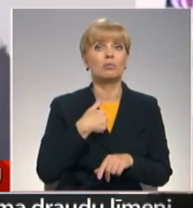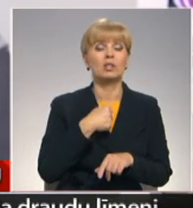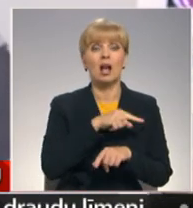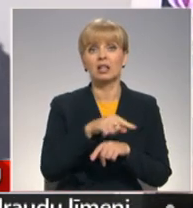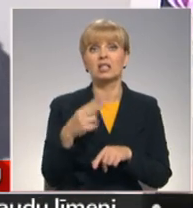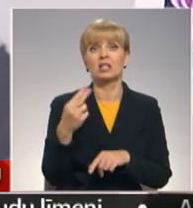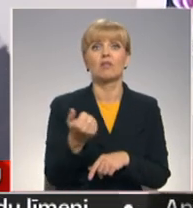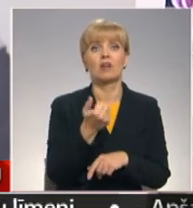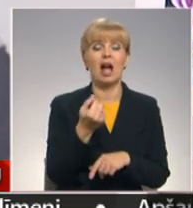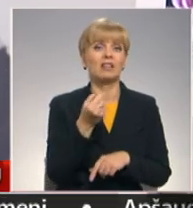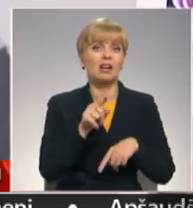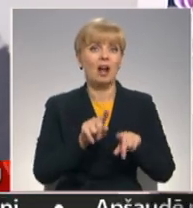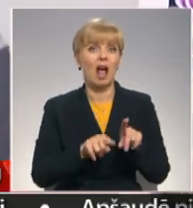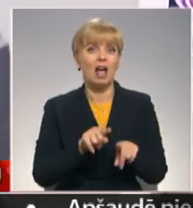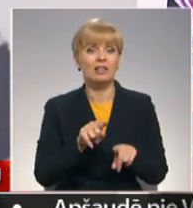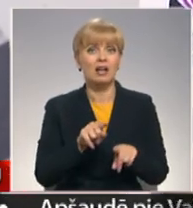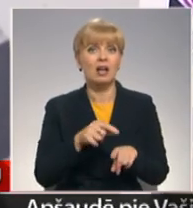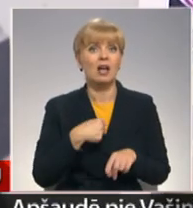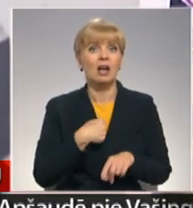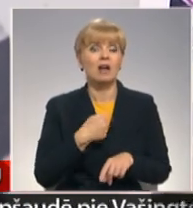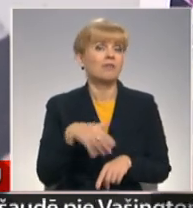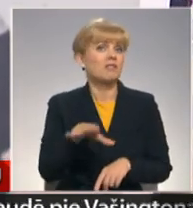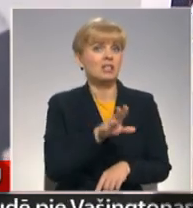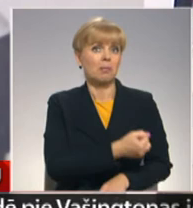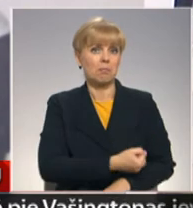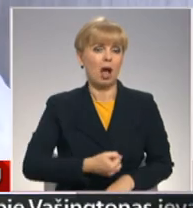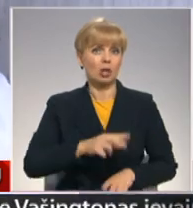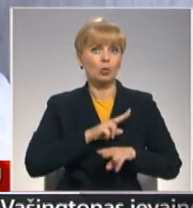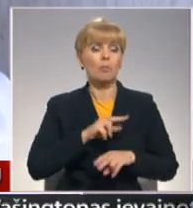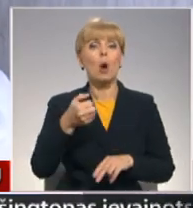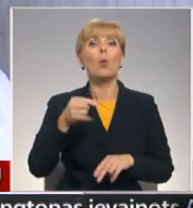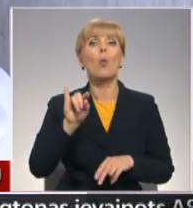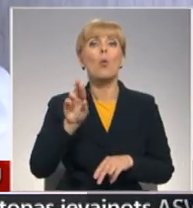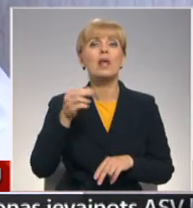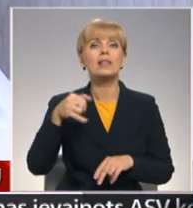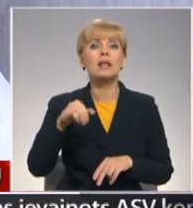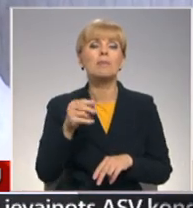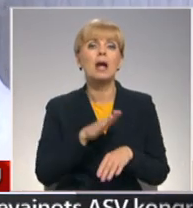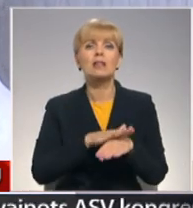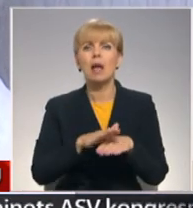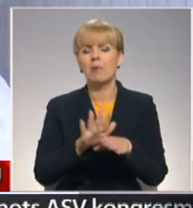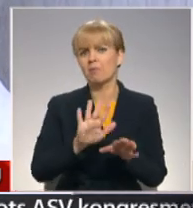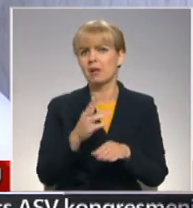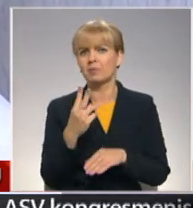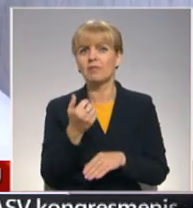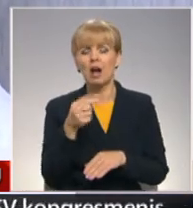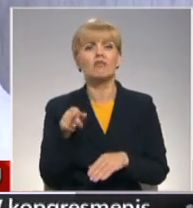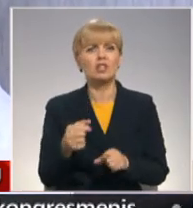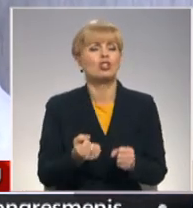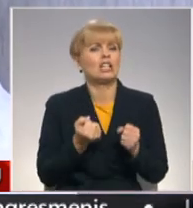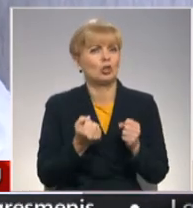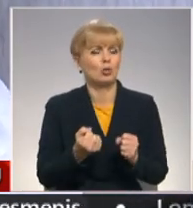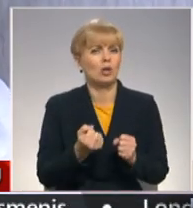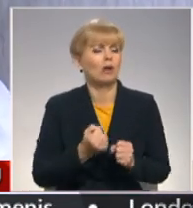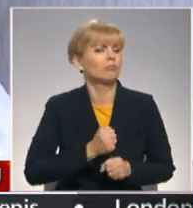2 gadi reti kāds. Visi jau badā nomira. Cik gunti bija? Gunti bija nepilnīgi 2. Nu, tas izturēja lielām